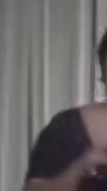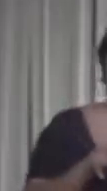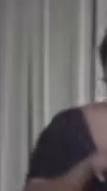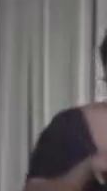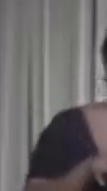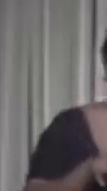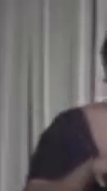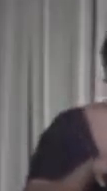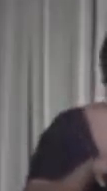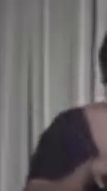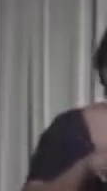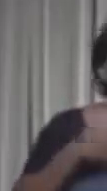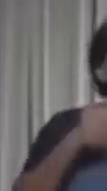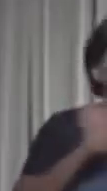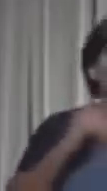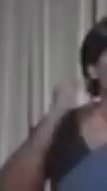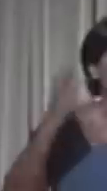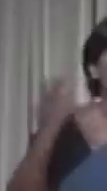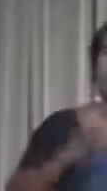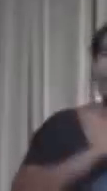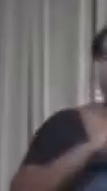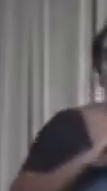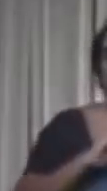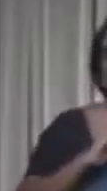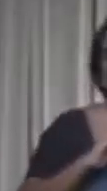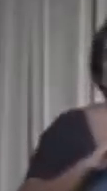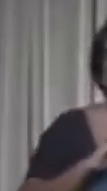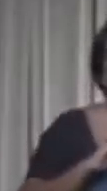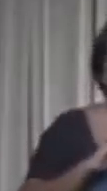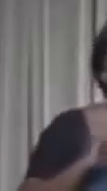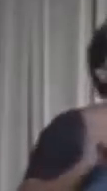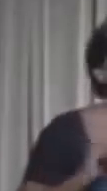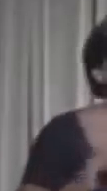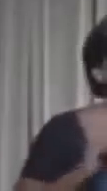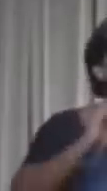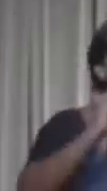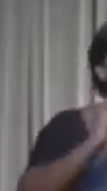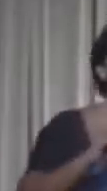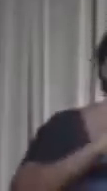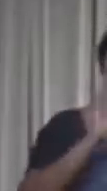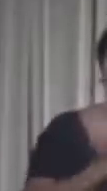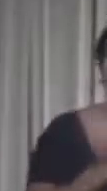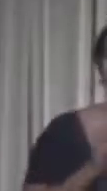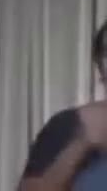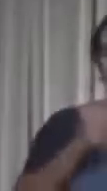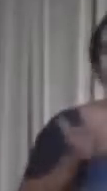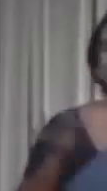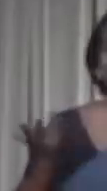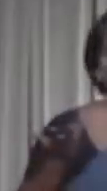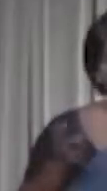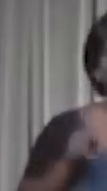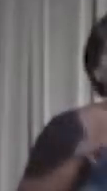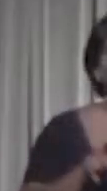நாட்டுடைய பொருளாதாரம் சீரழிந்து கொண்டிருக்கிறது. இந்த நாட்டுடைய நிலை உலக நாட்டின் வரலாற்று அந்த படத்திலே